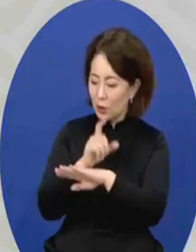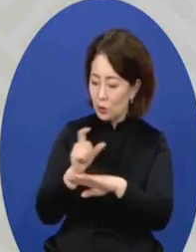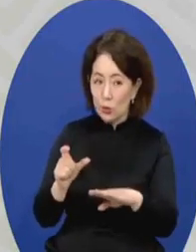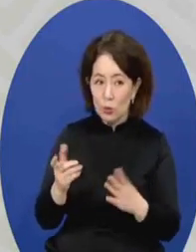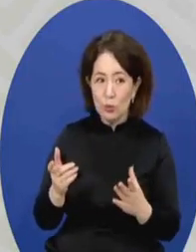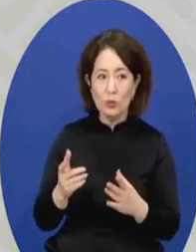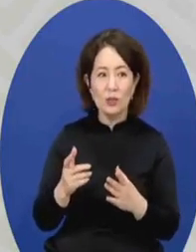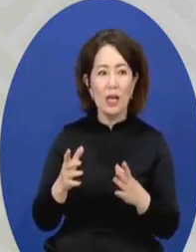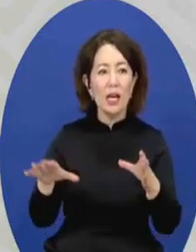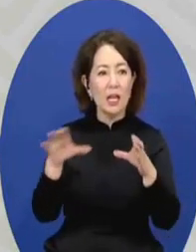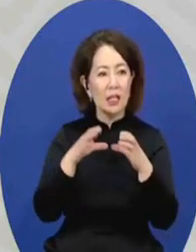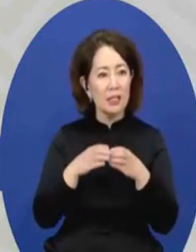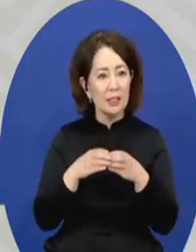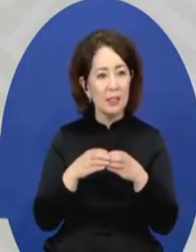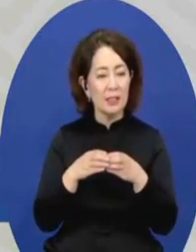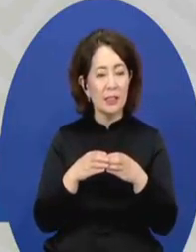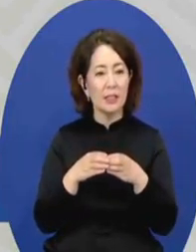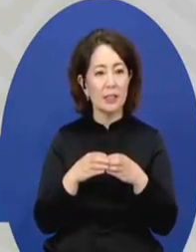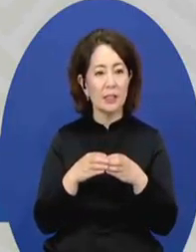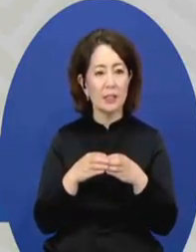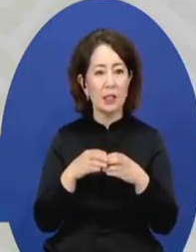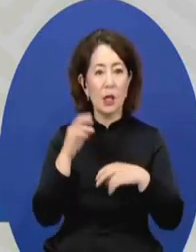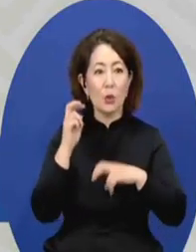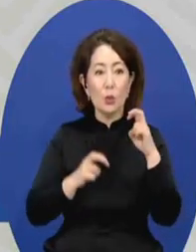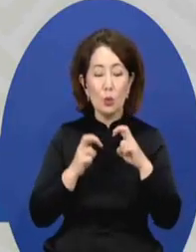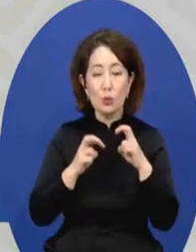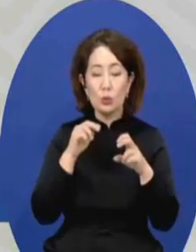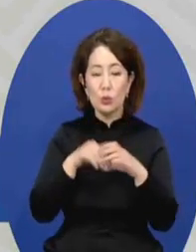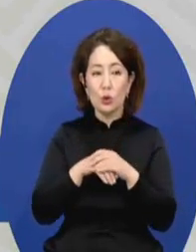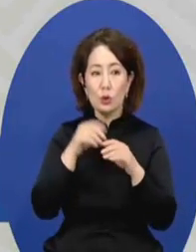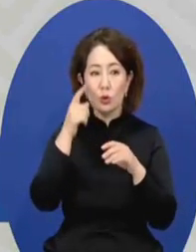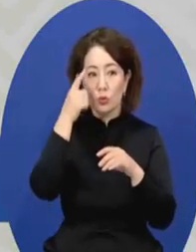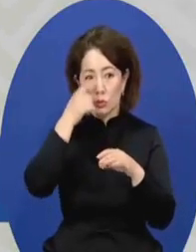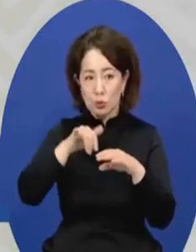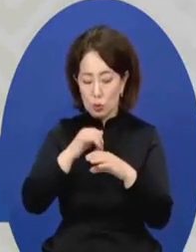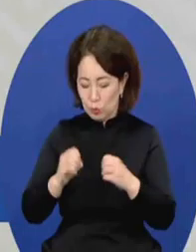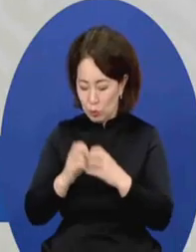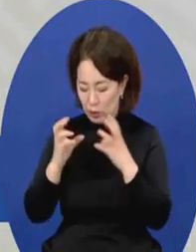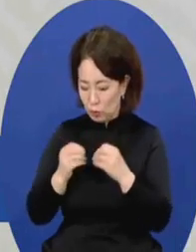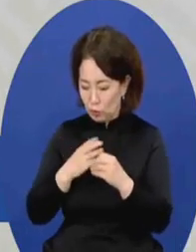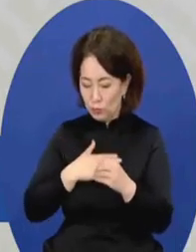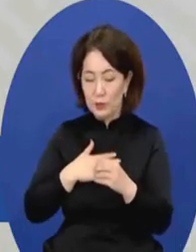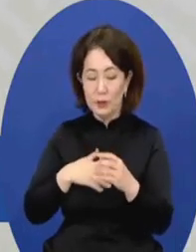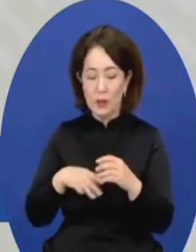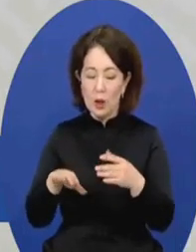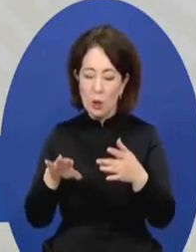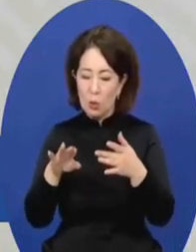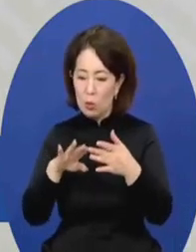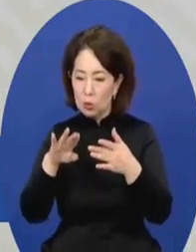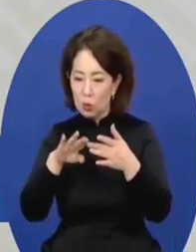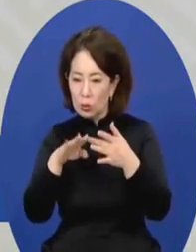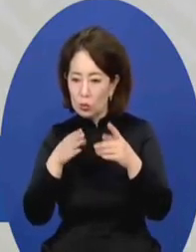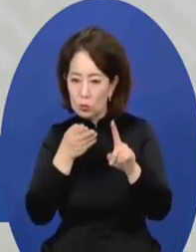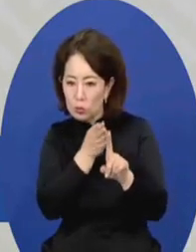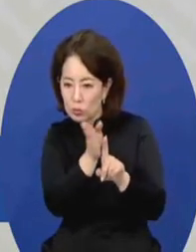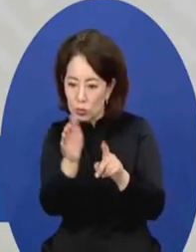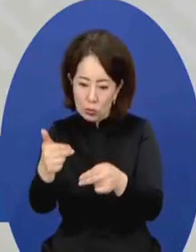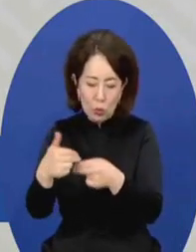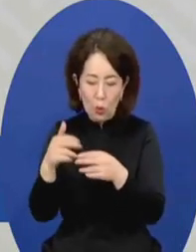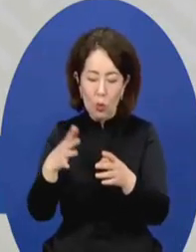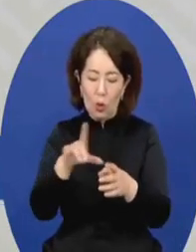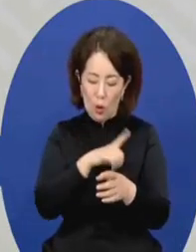за хэсэг бүлэл одоо үйлдвэрт, үндэсний үйлдвэрт бүтээгдэхүүнээ ямар нэгэн дундын зуучлалгүйгээр одоо